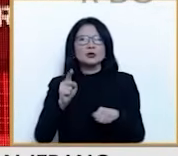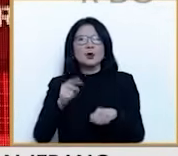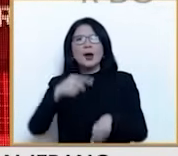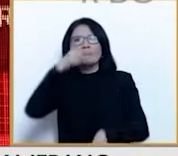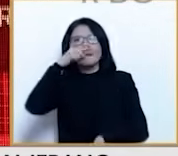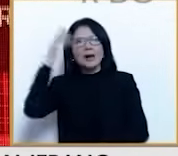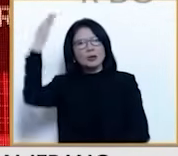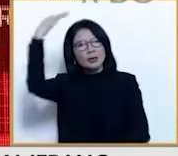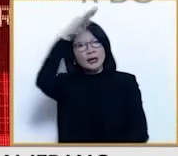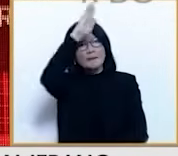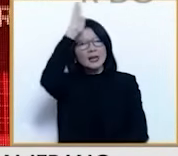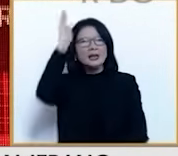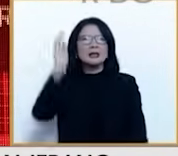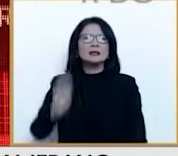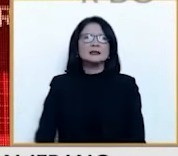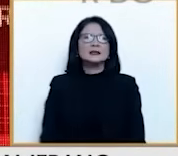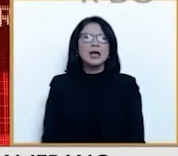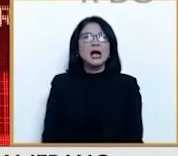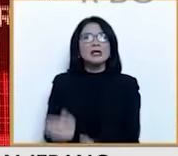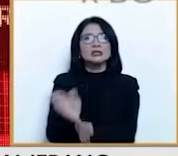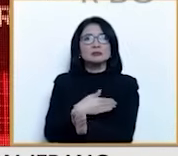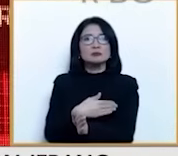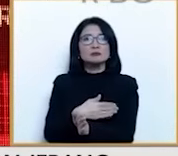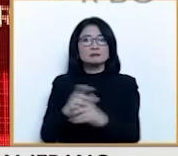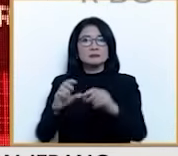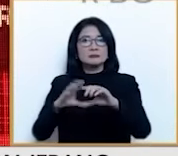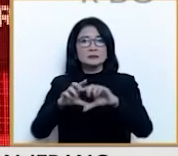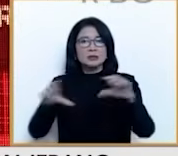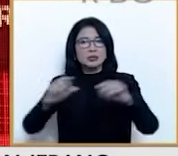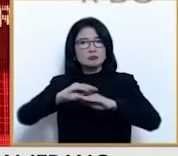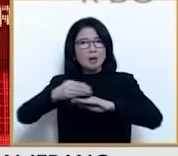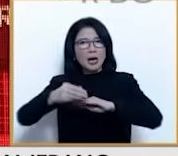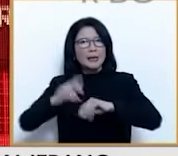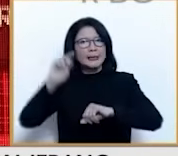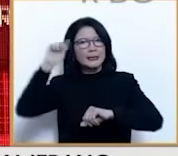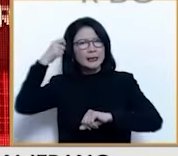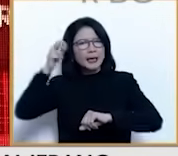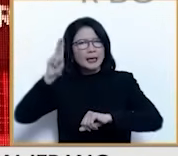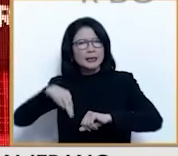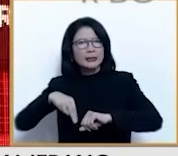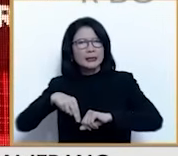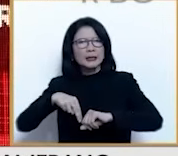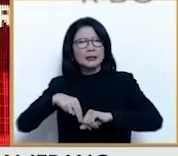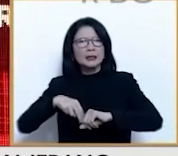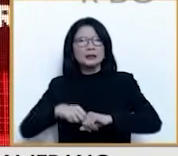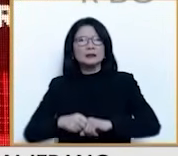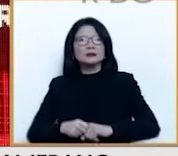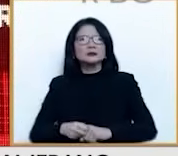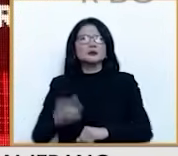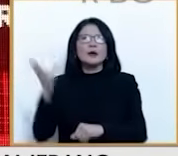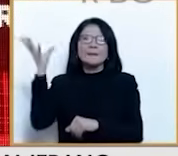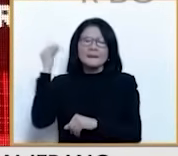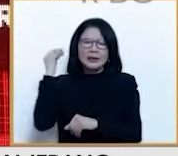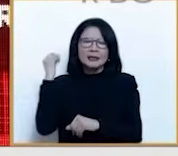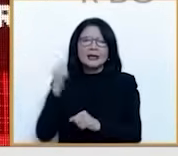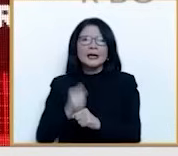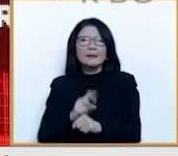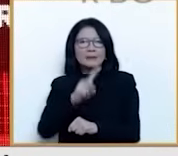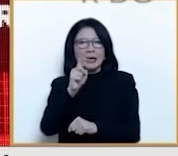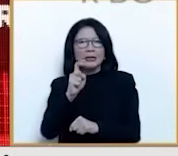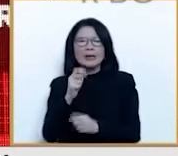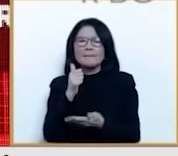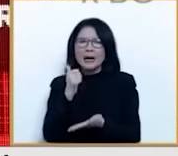Ridwan Kamil. Dan sebelum saya buka, kami ingatkan kembali untuk memperhatikan pertanyaan dengan seksama,